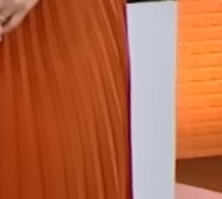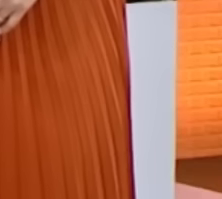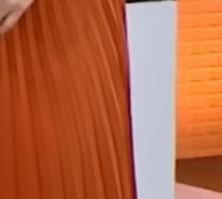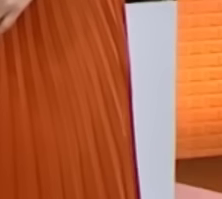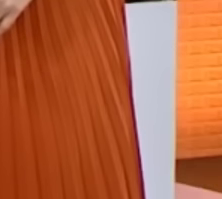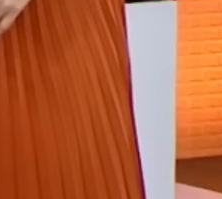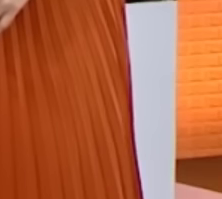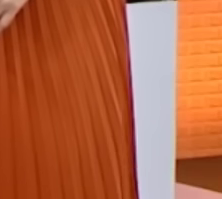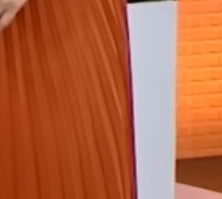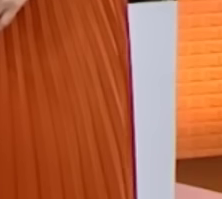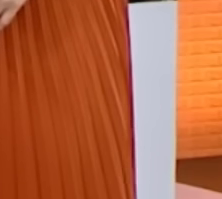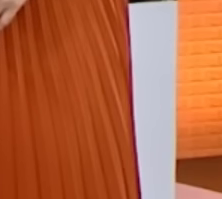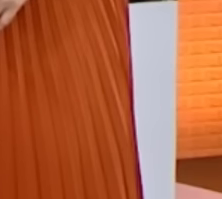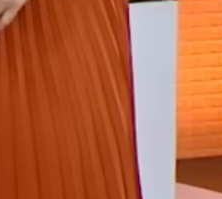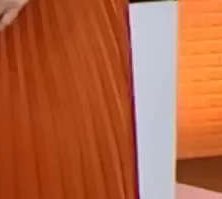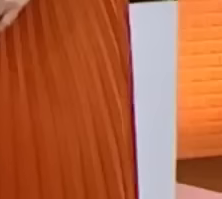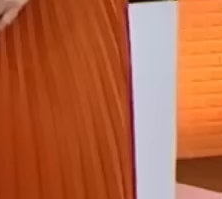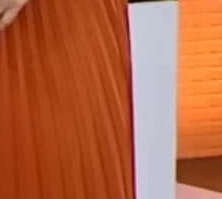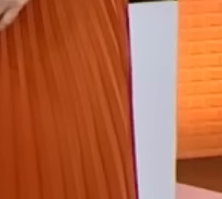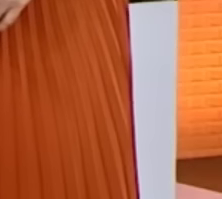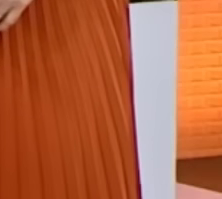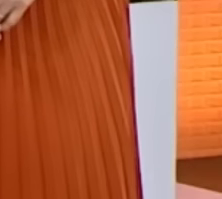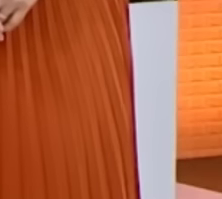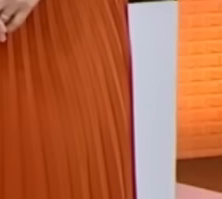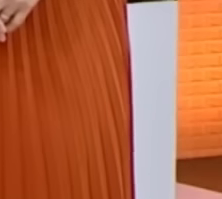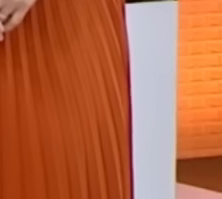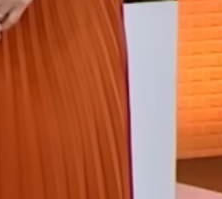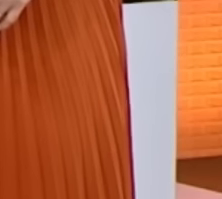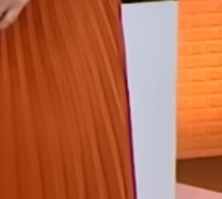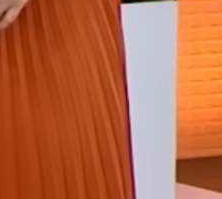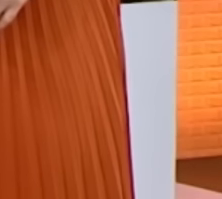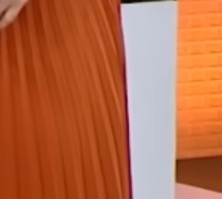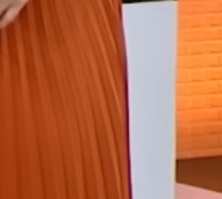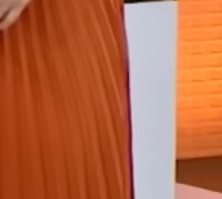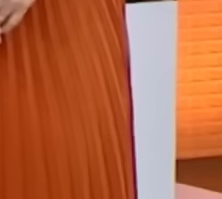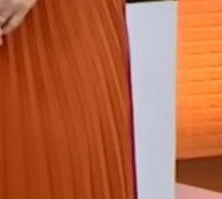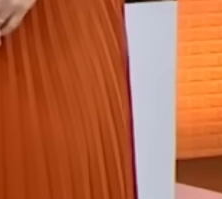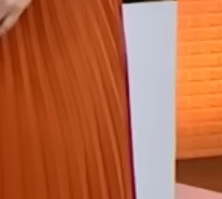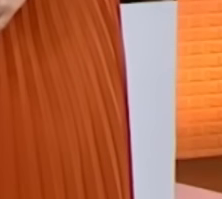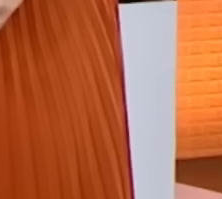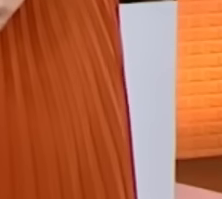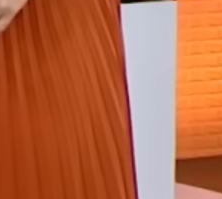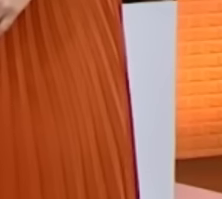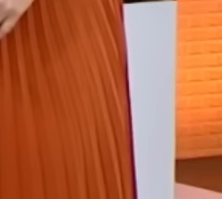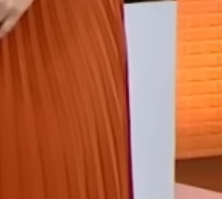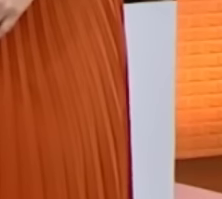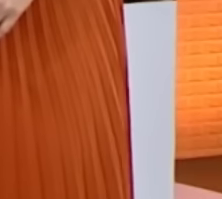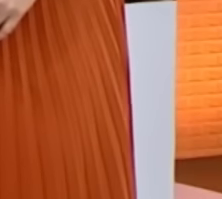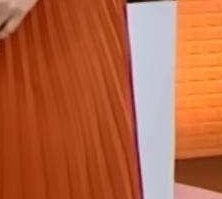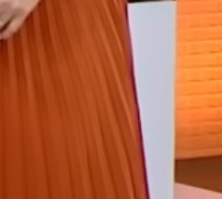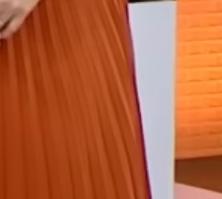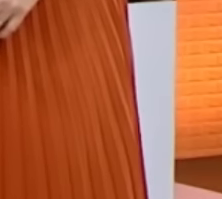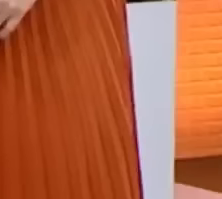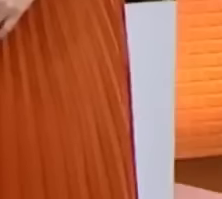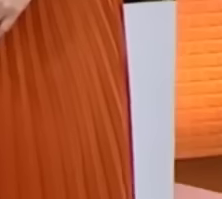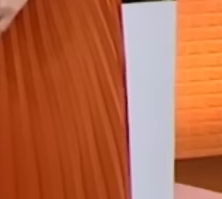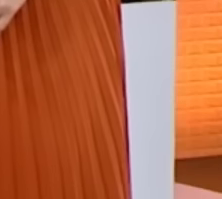Mga kapuso, para una ka sa mga balita, mag-subscribe sa GMA Integrated News sa YouTube. Sa mga kapuso abroad, subaybayan niyo